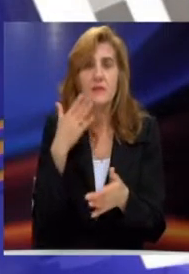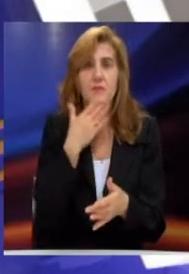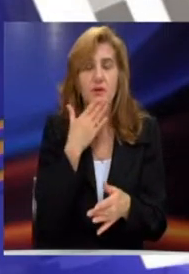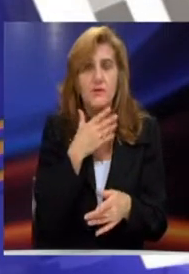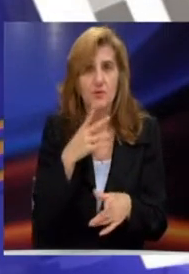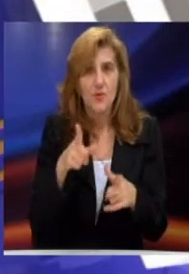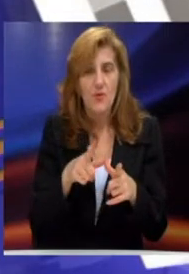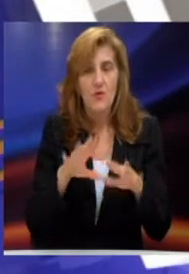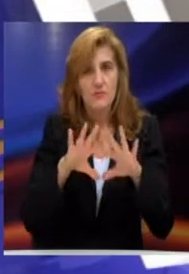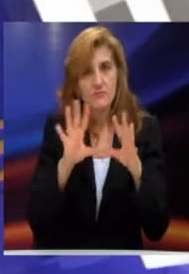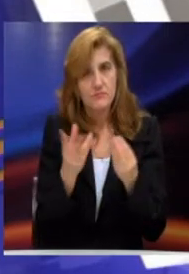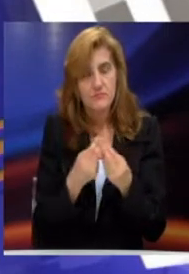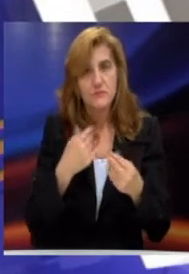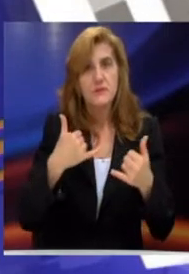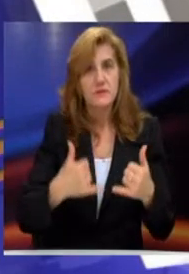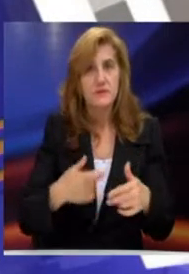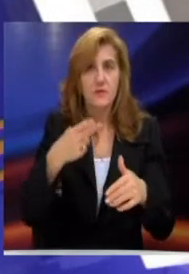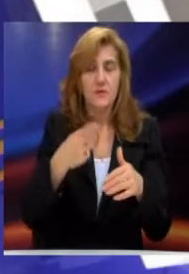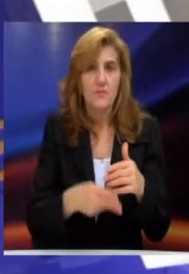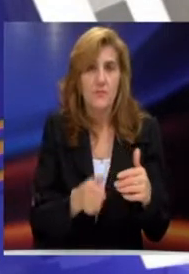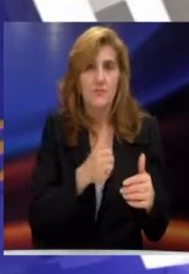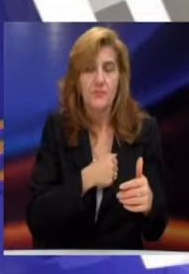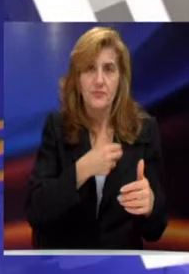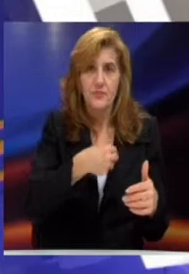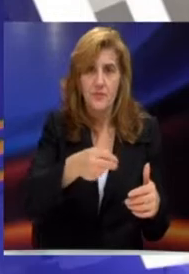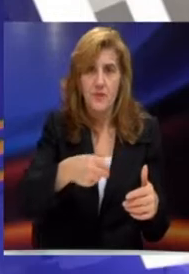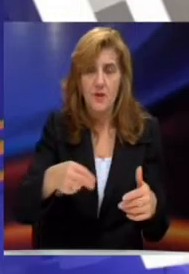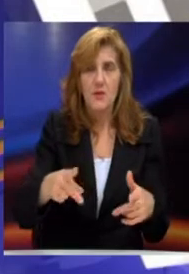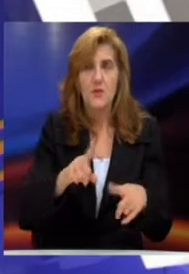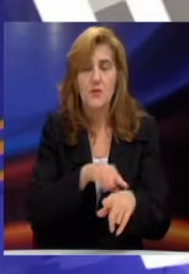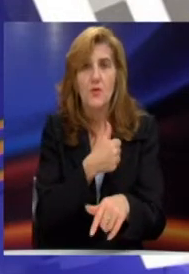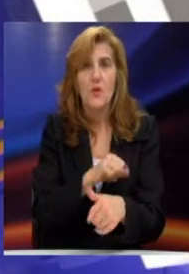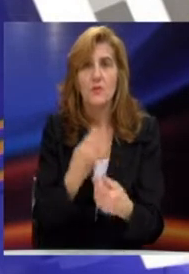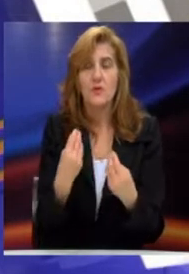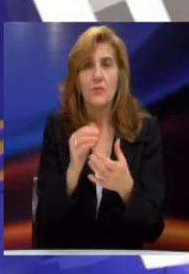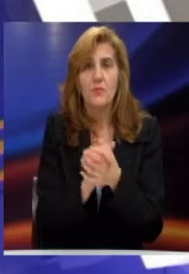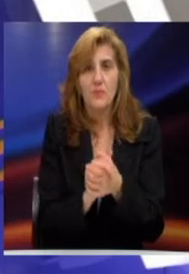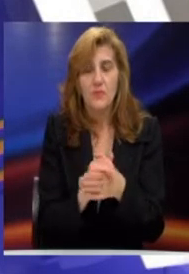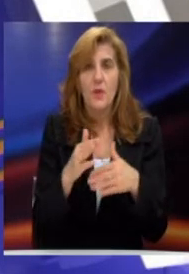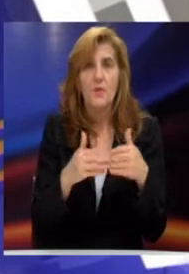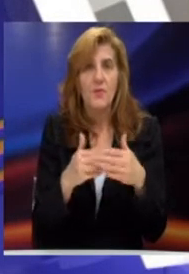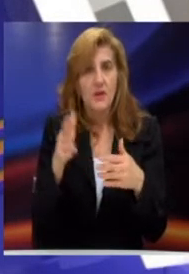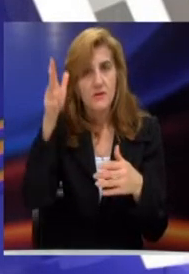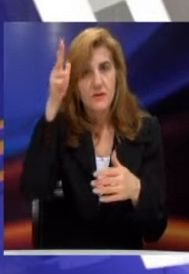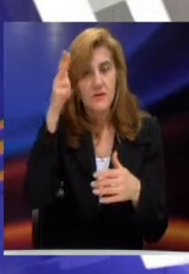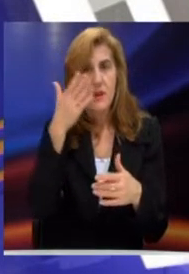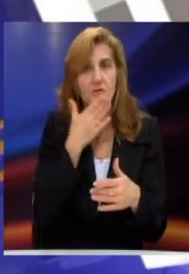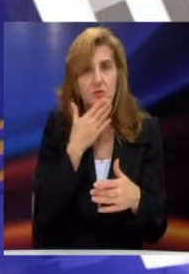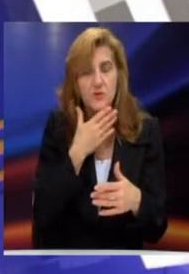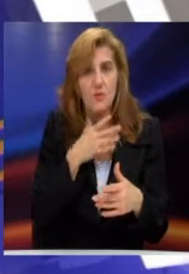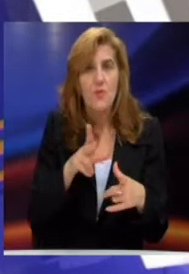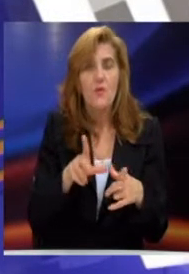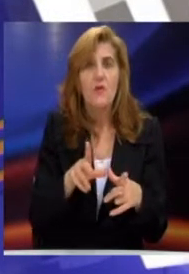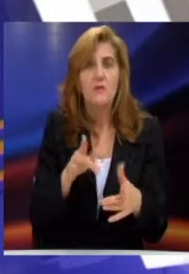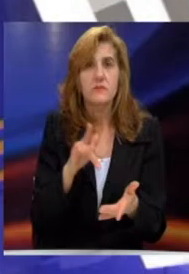sarađivali su i do sada, ali su potpisivanjem ovih dokumenata ozvaničili dugogodišnju saradnju. Učenici trećih razreda Srednje